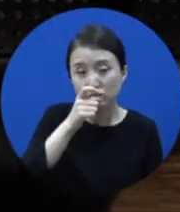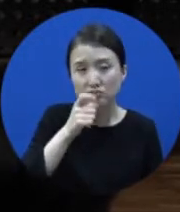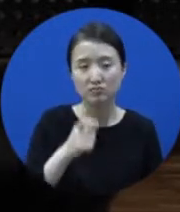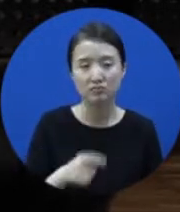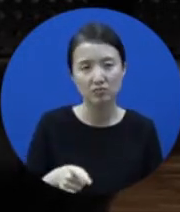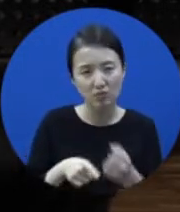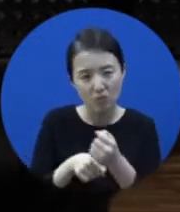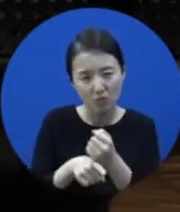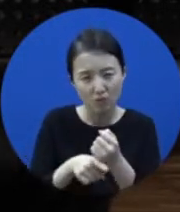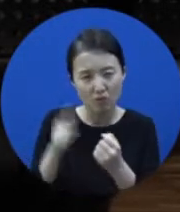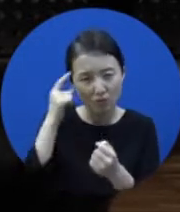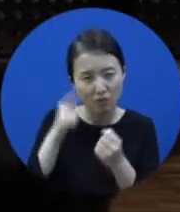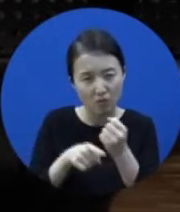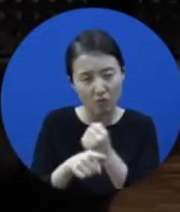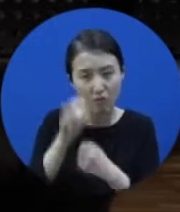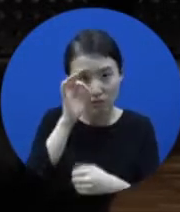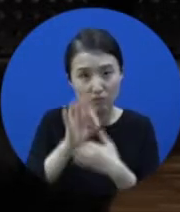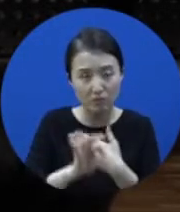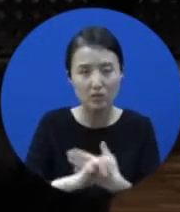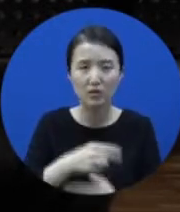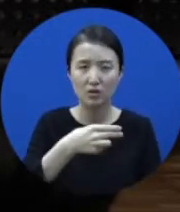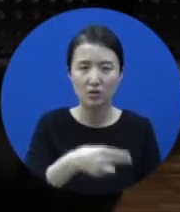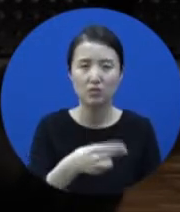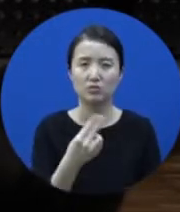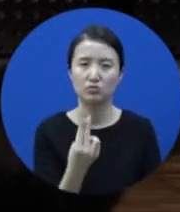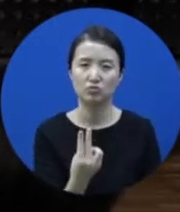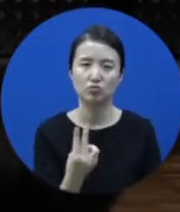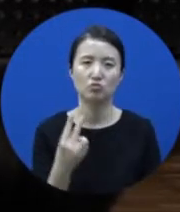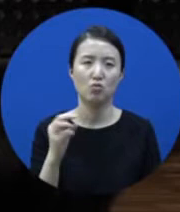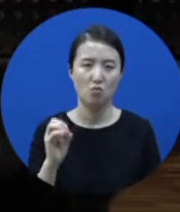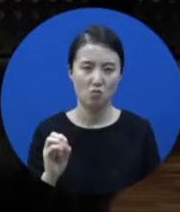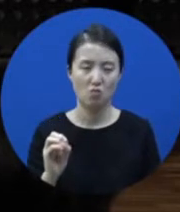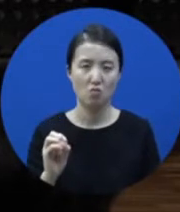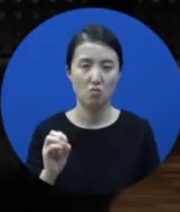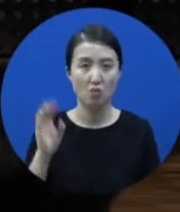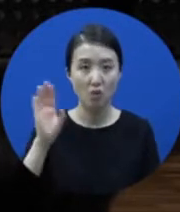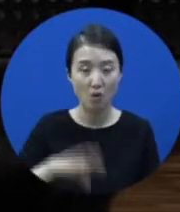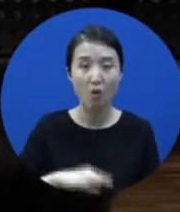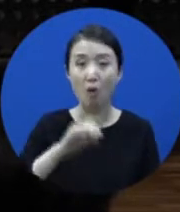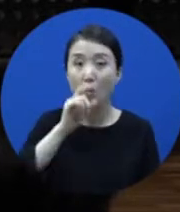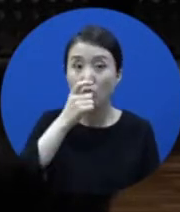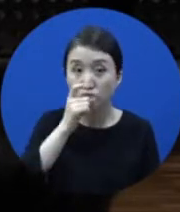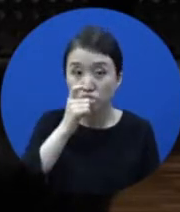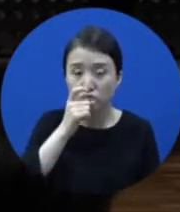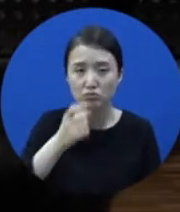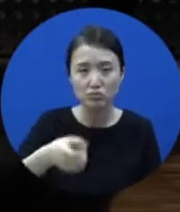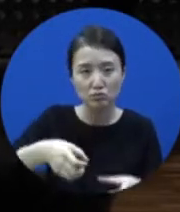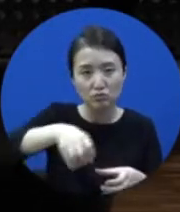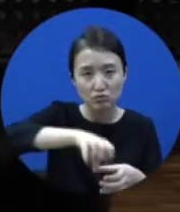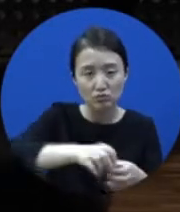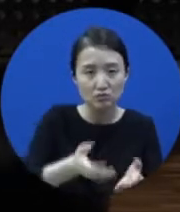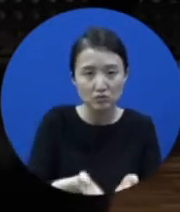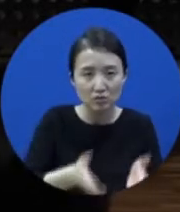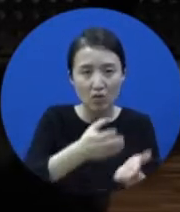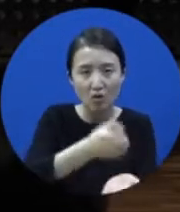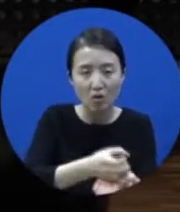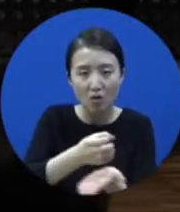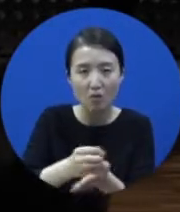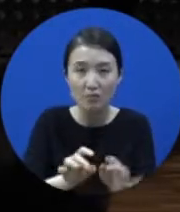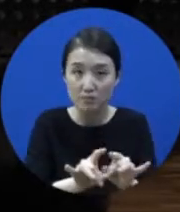그런데 어떤 용기에 담기느냐에 따라서 달라집니다. 우리나라 생수도요, 가격차가 천차만별인 거